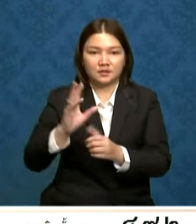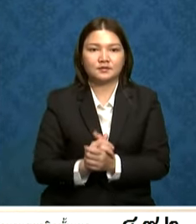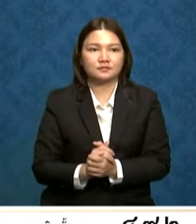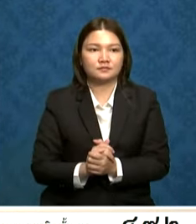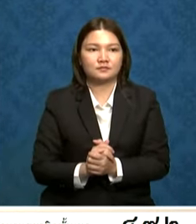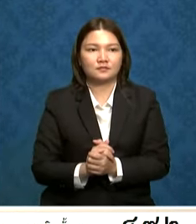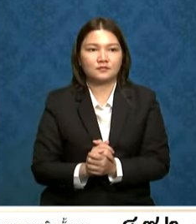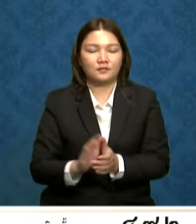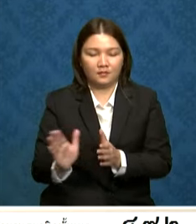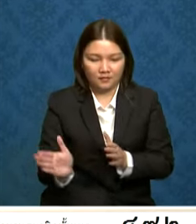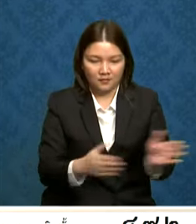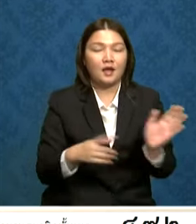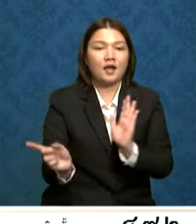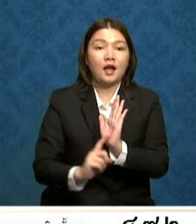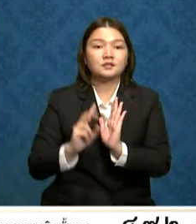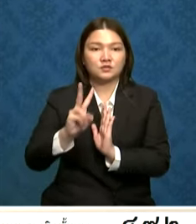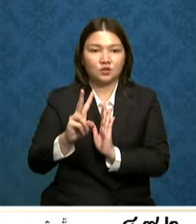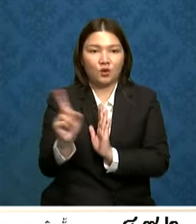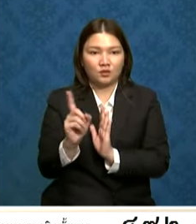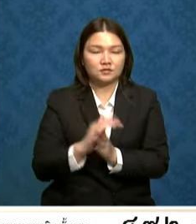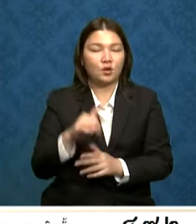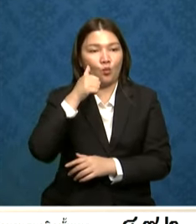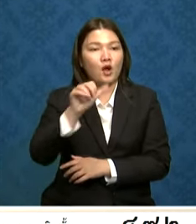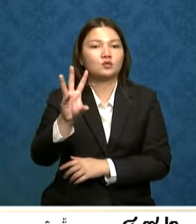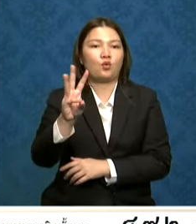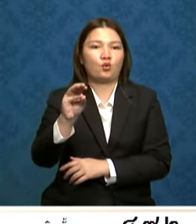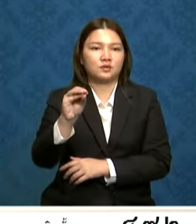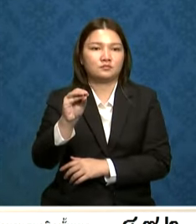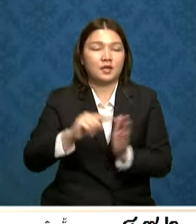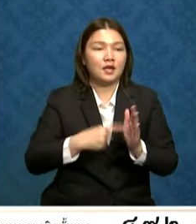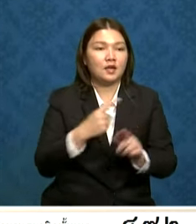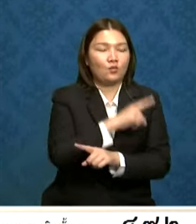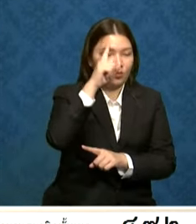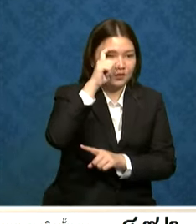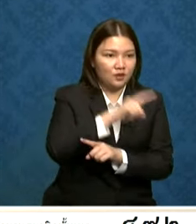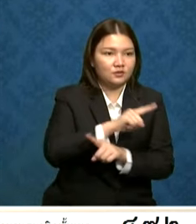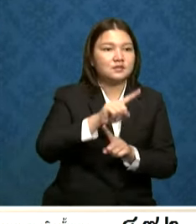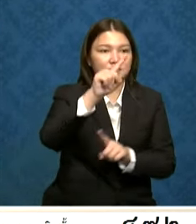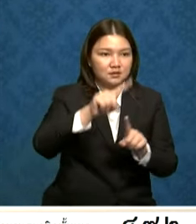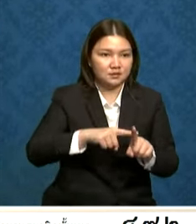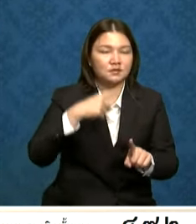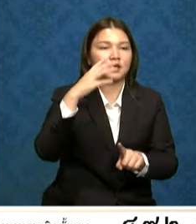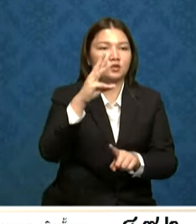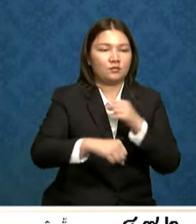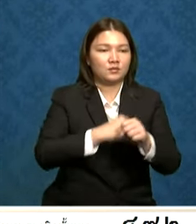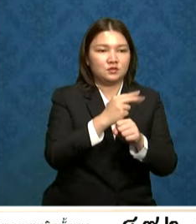2567และครั้งที่ 2จำนวน 60วันตั้งแต่วันเสาร์ที่ 1มิถุนายน